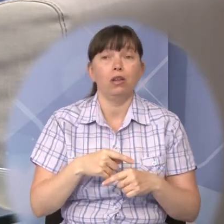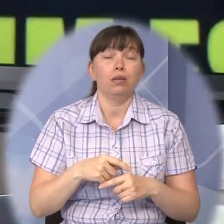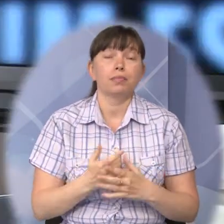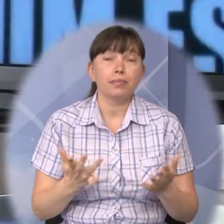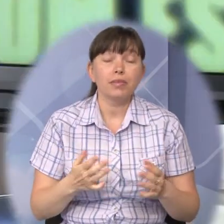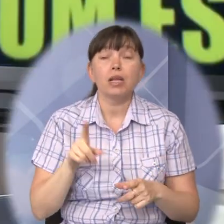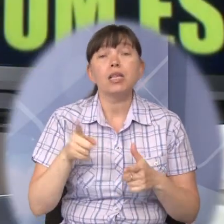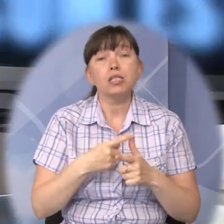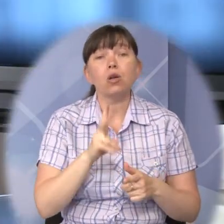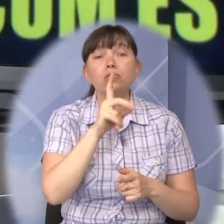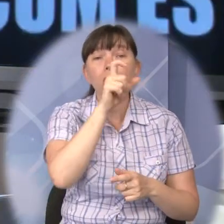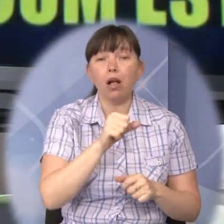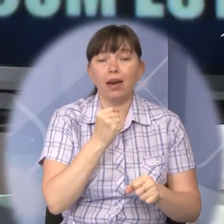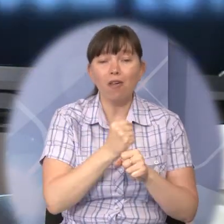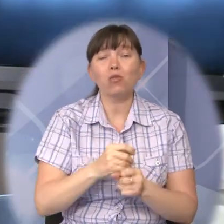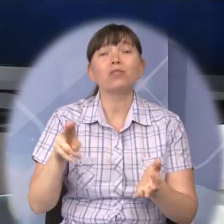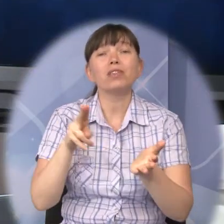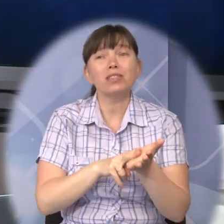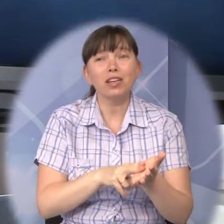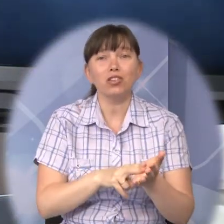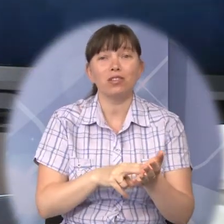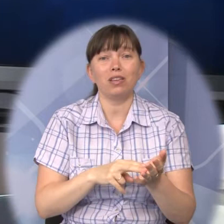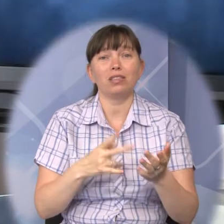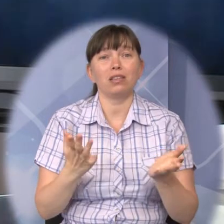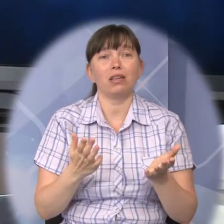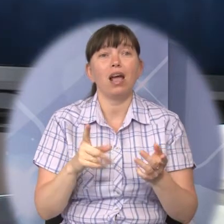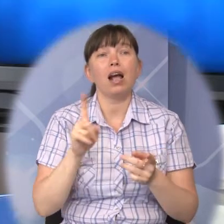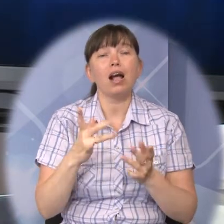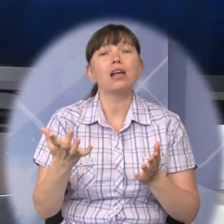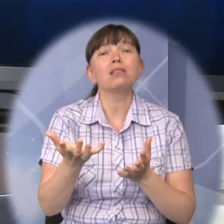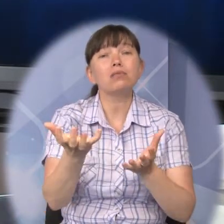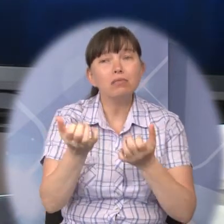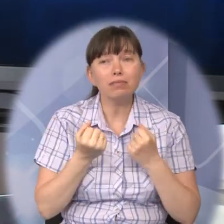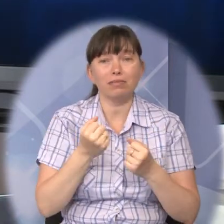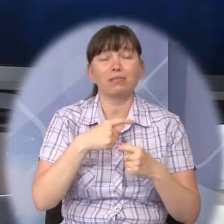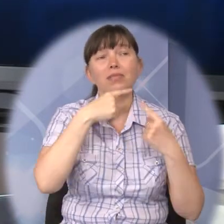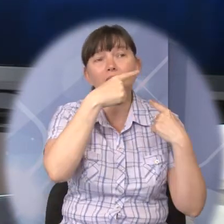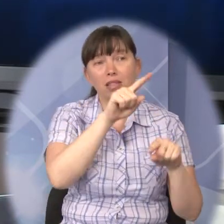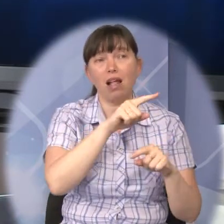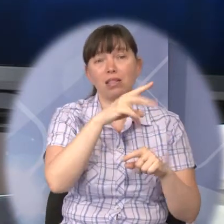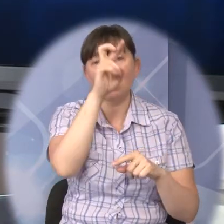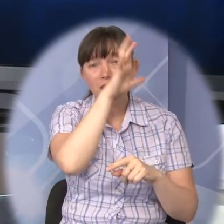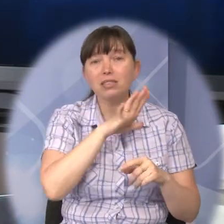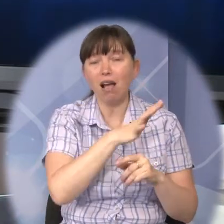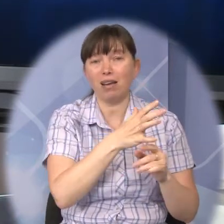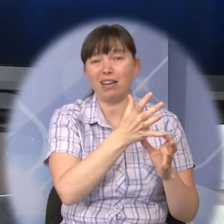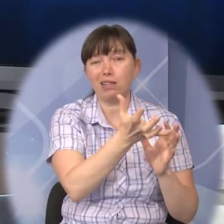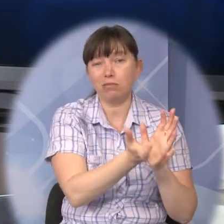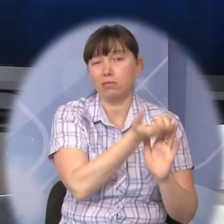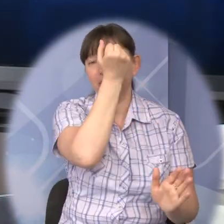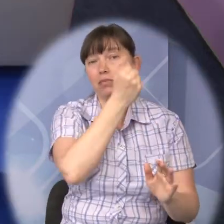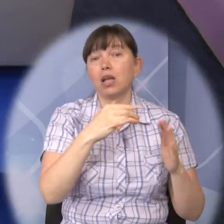ajutor. Sau cel care i-a făcut vize de reședință în altă parte ca să obțină un imobil pe undeva prin alte regiuni, da? Și a uitat